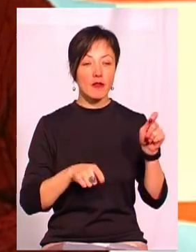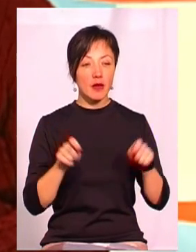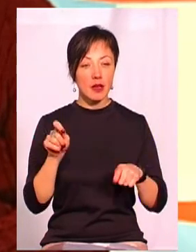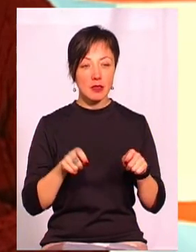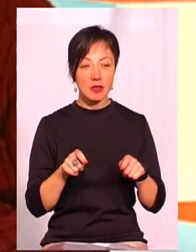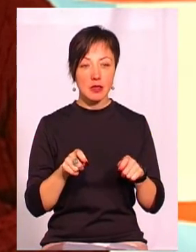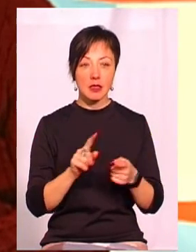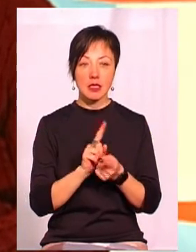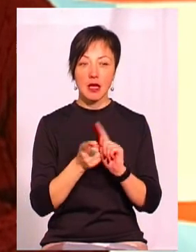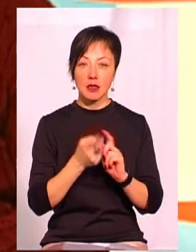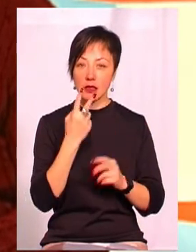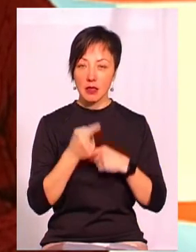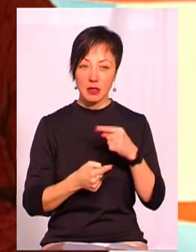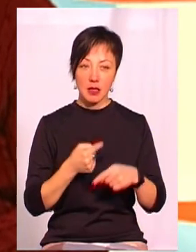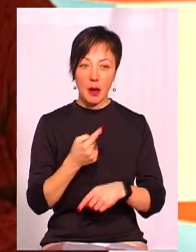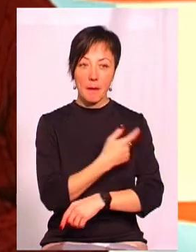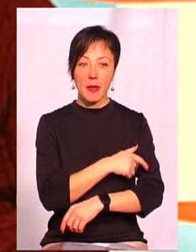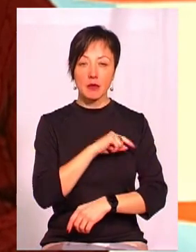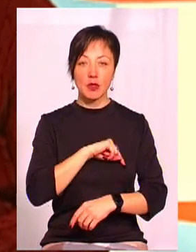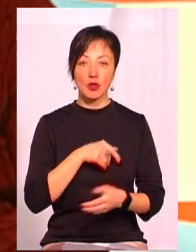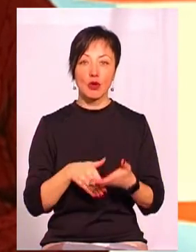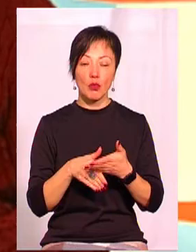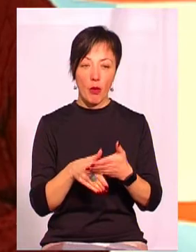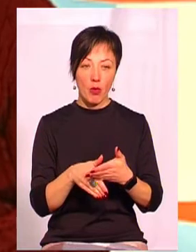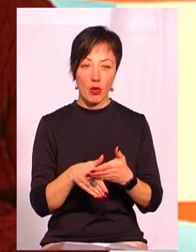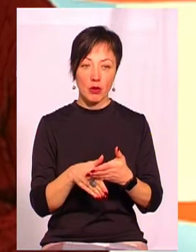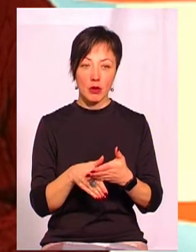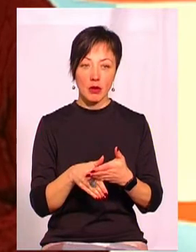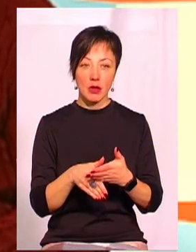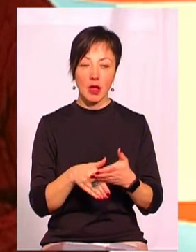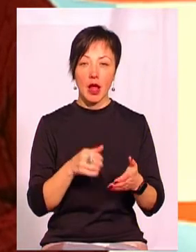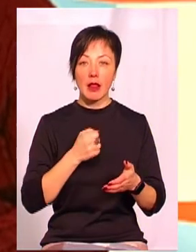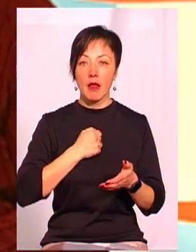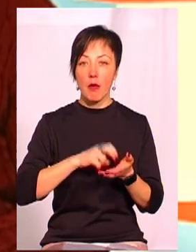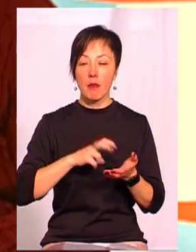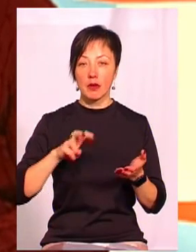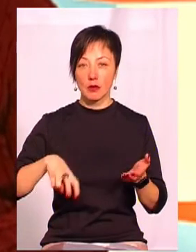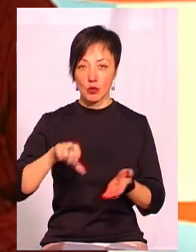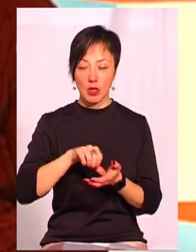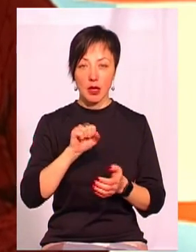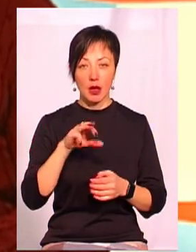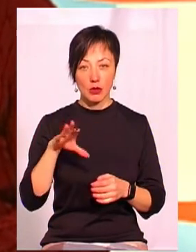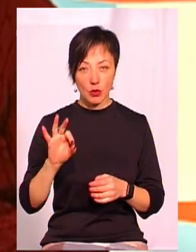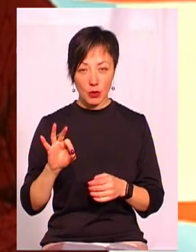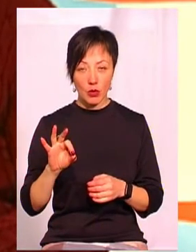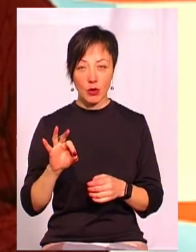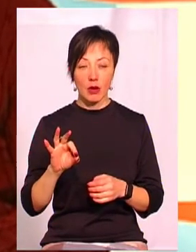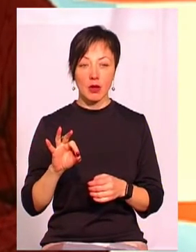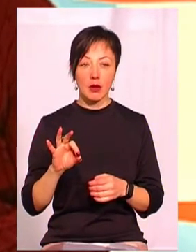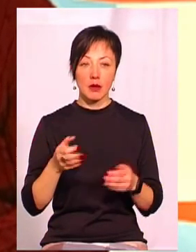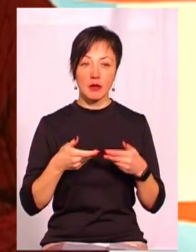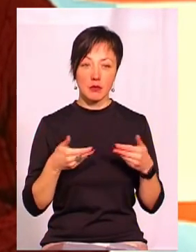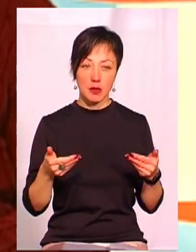конференція, яка, напевно, вже стане традиційною. Це медико-психологічна допомога демобілізованим учасникам АТО, ООС,